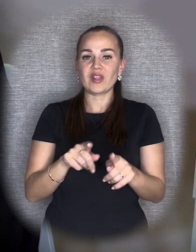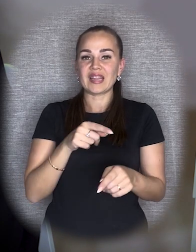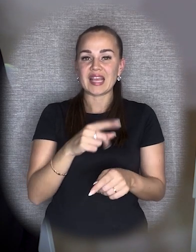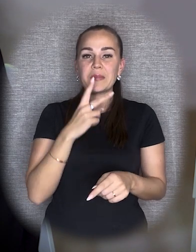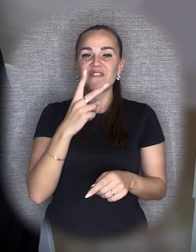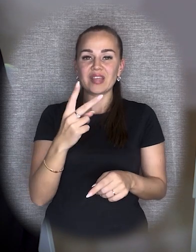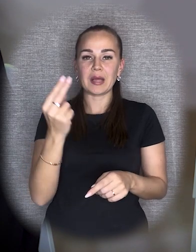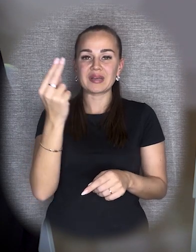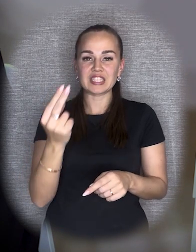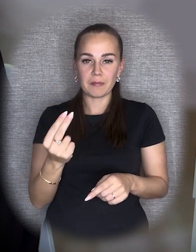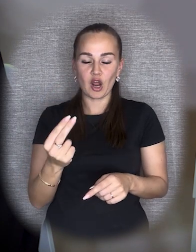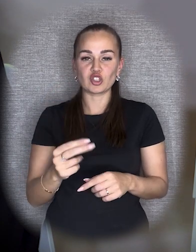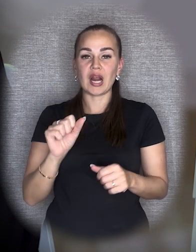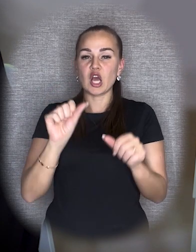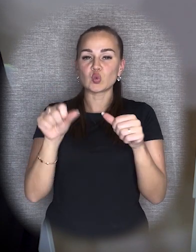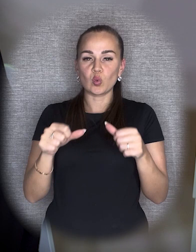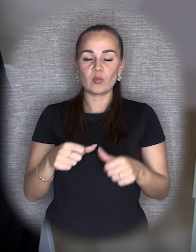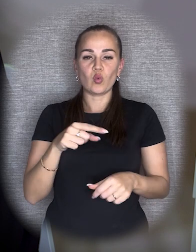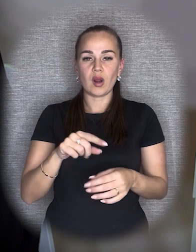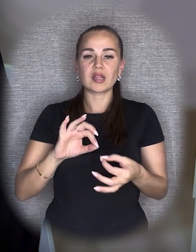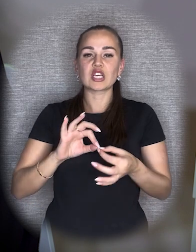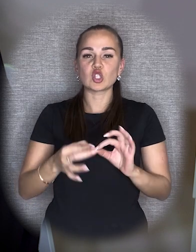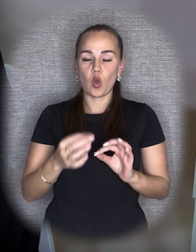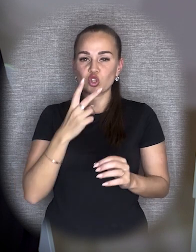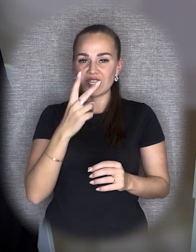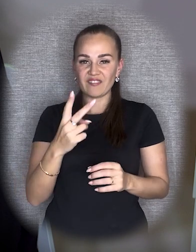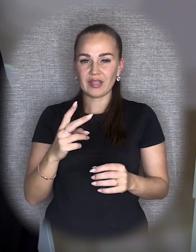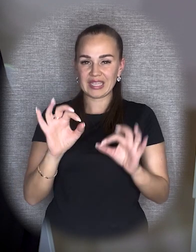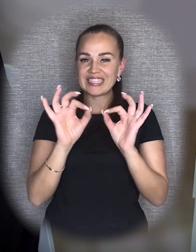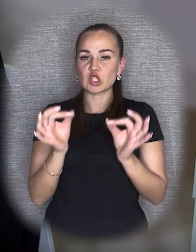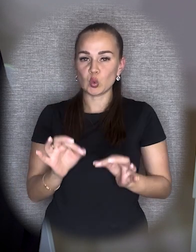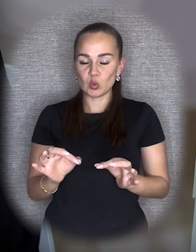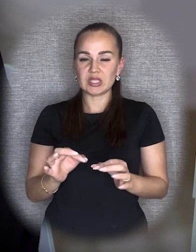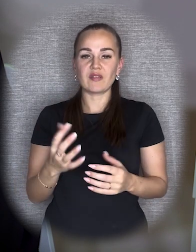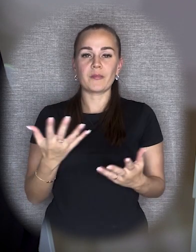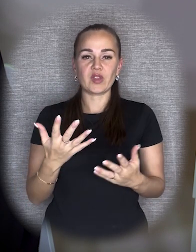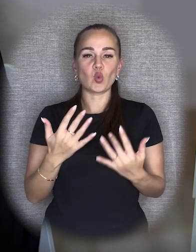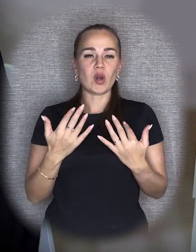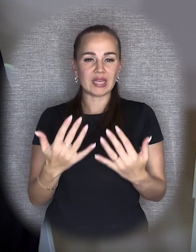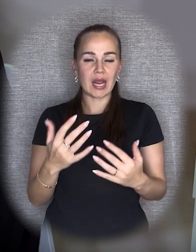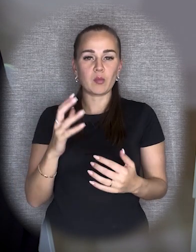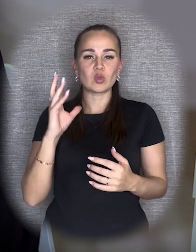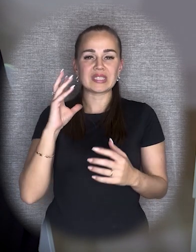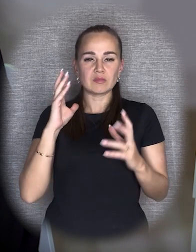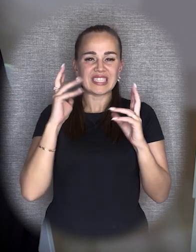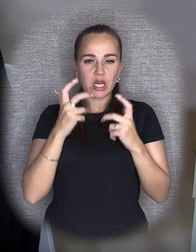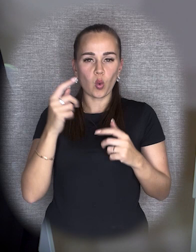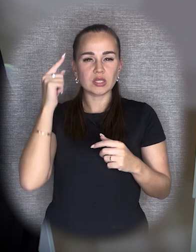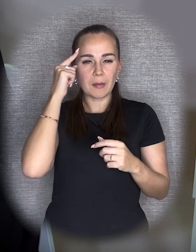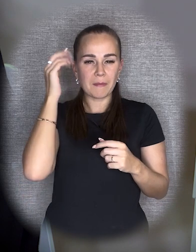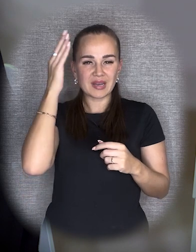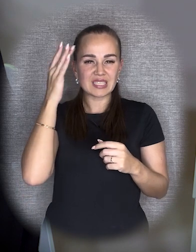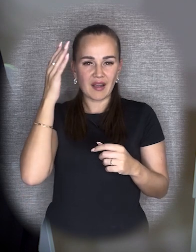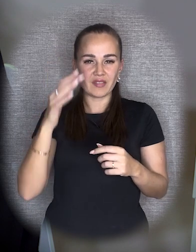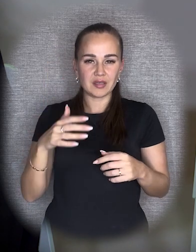изображений. Скульптура — это более сложный вид искусства, который требует таких очень серьезных мозговых затрат, если можно